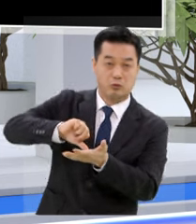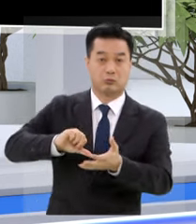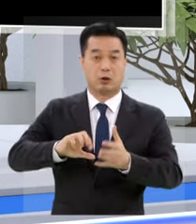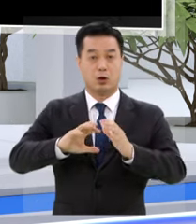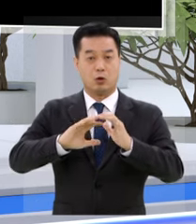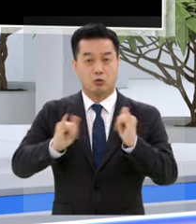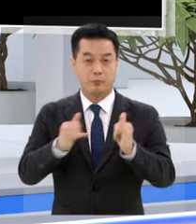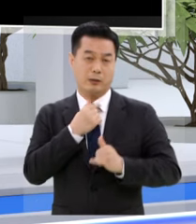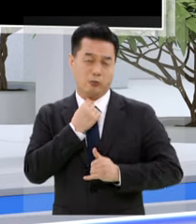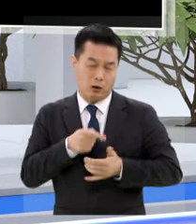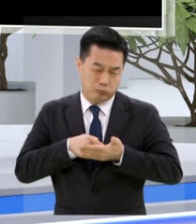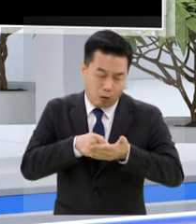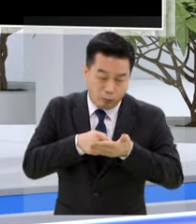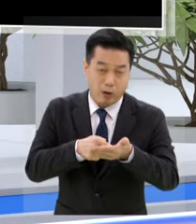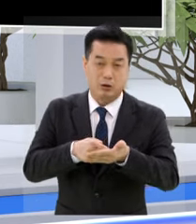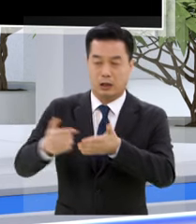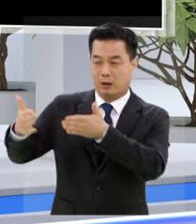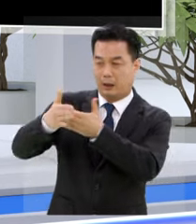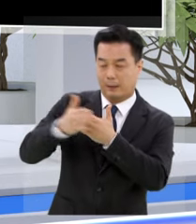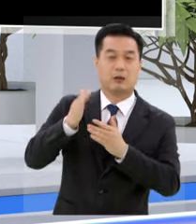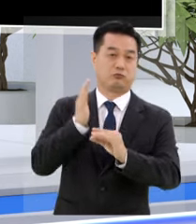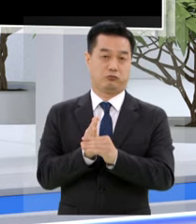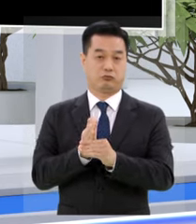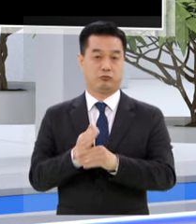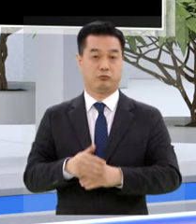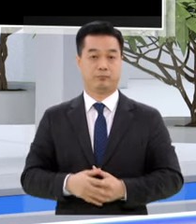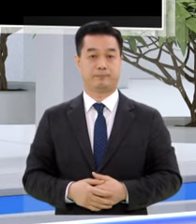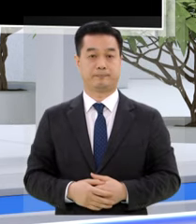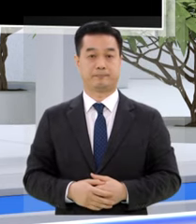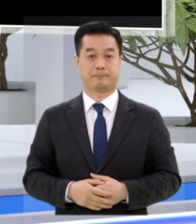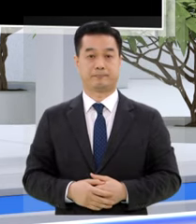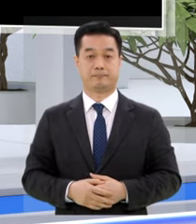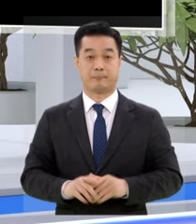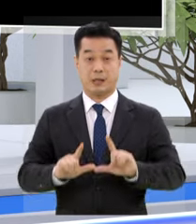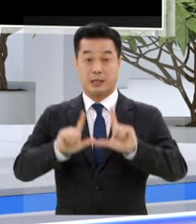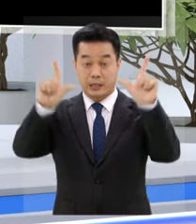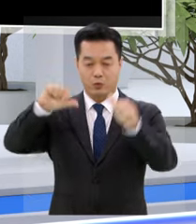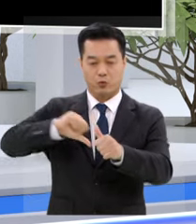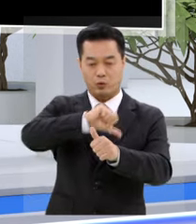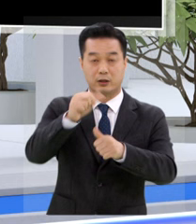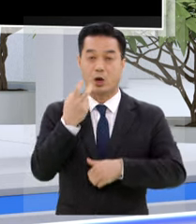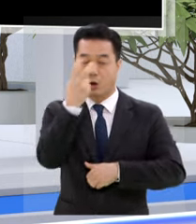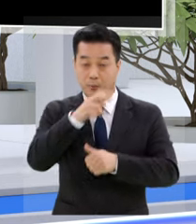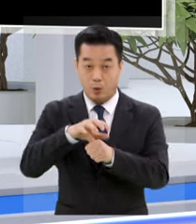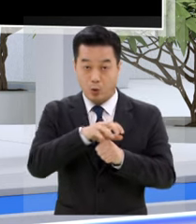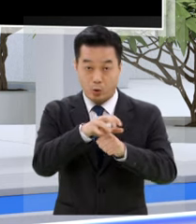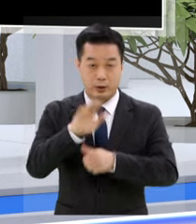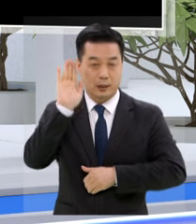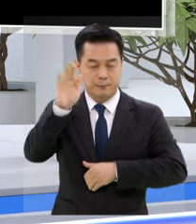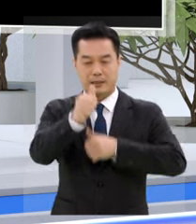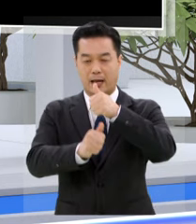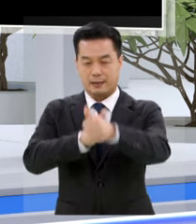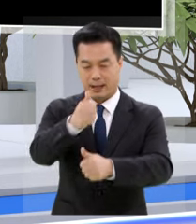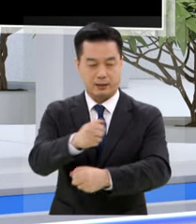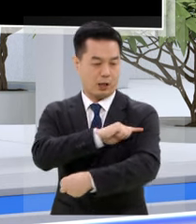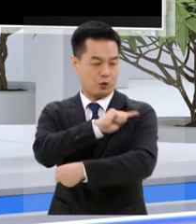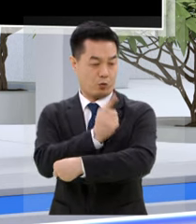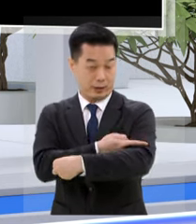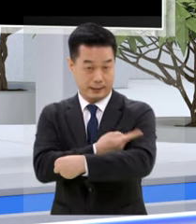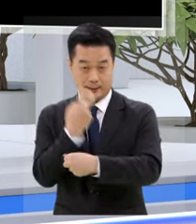것조차 가로막고 있습니다 기후환경 보호는 미래세대의 권리를 지키는 것뿐만